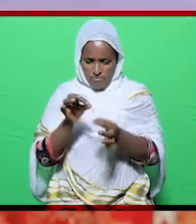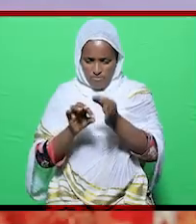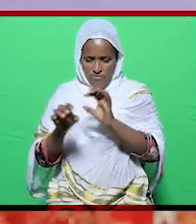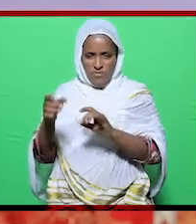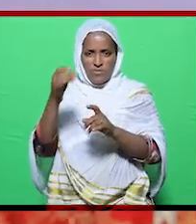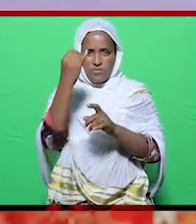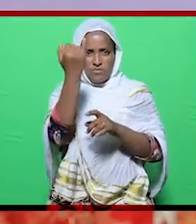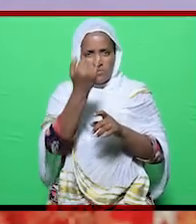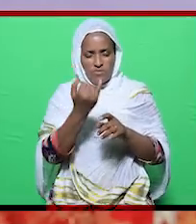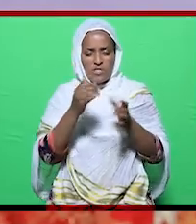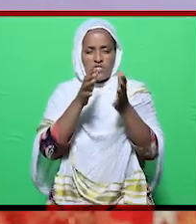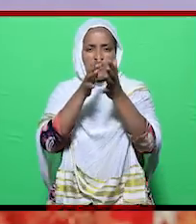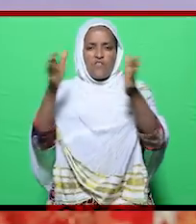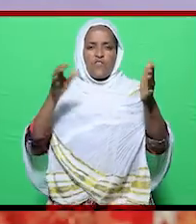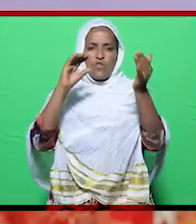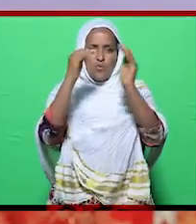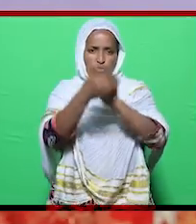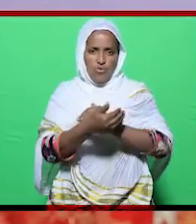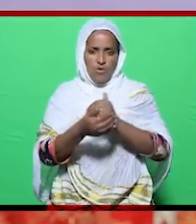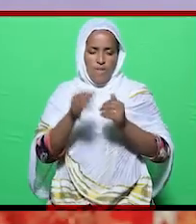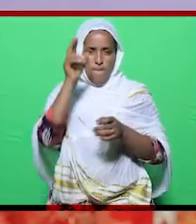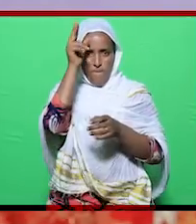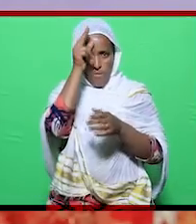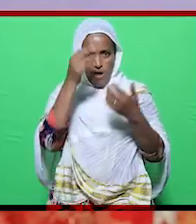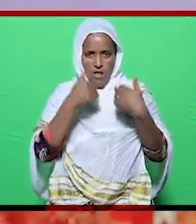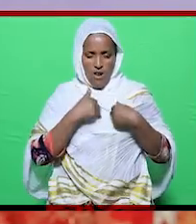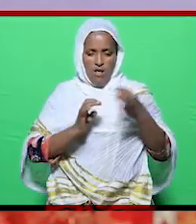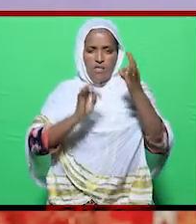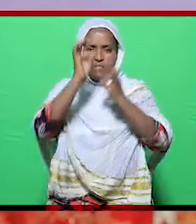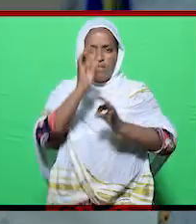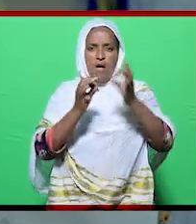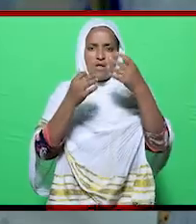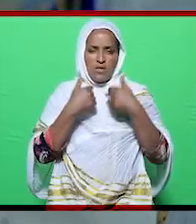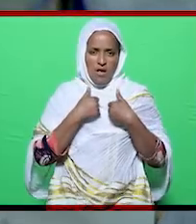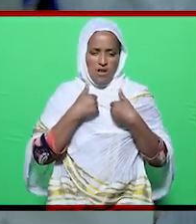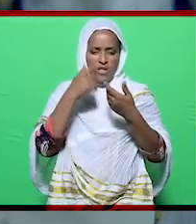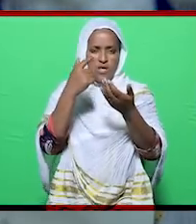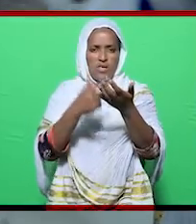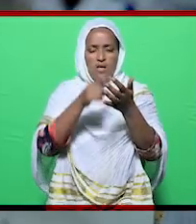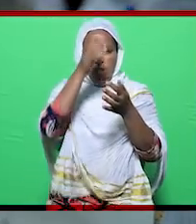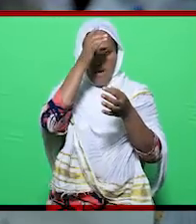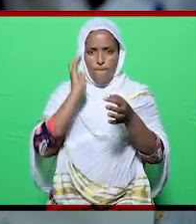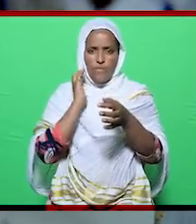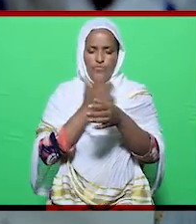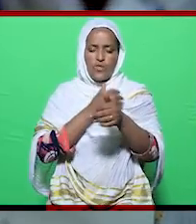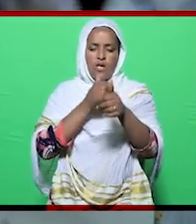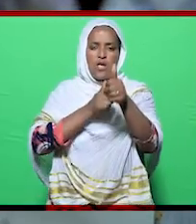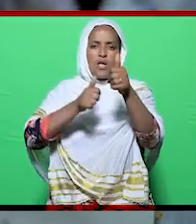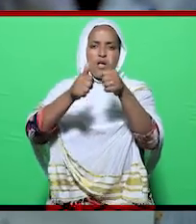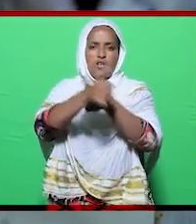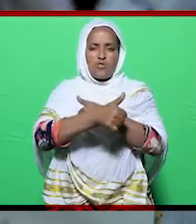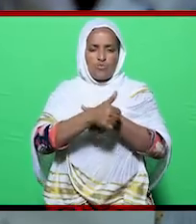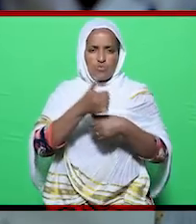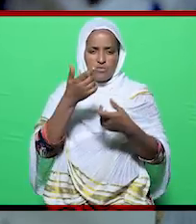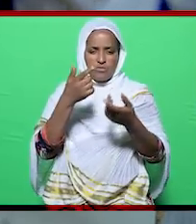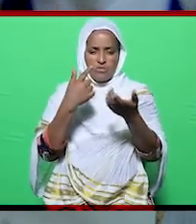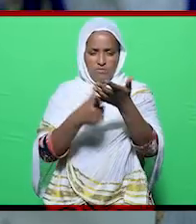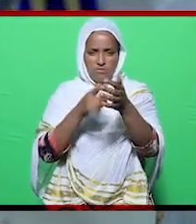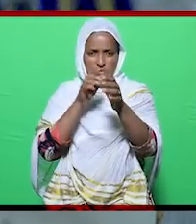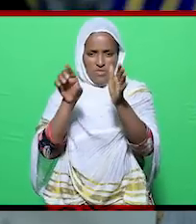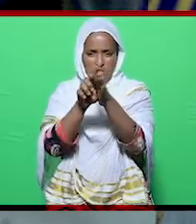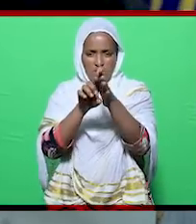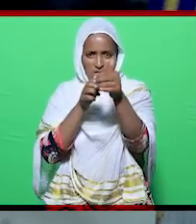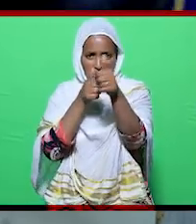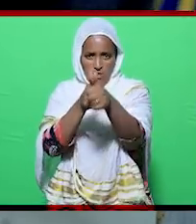በሰፊው የምናቀሰው ነን እሱ ብቻ አይደለም ቀለማቱን በመበጥበጥ ቀለማቱን በማዘጋጀት ሰፊ ሆነ ባህል ያለን